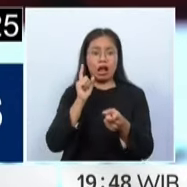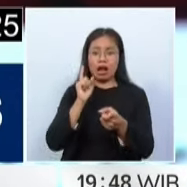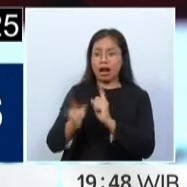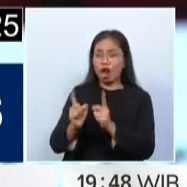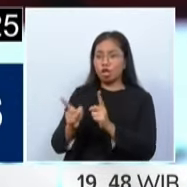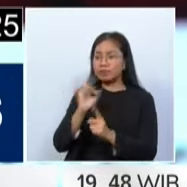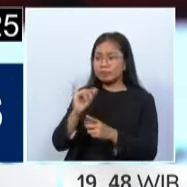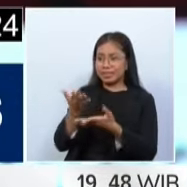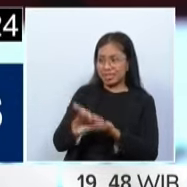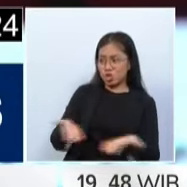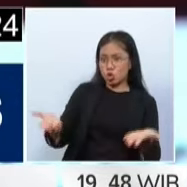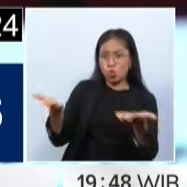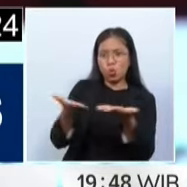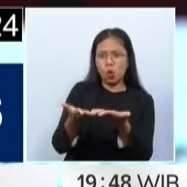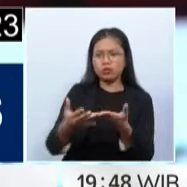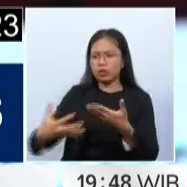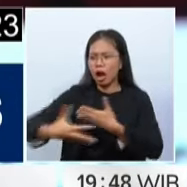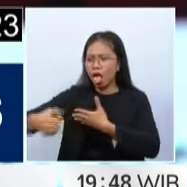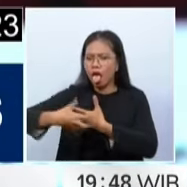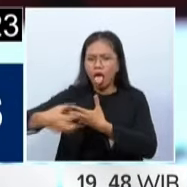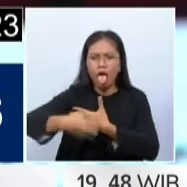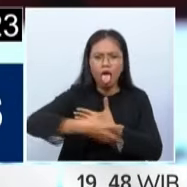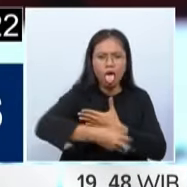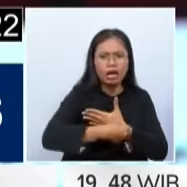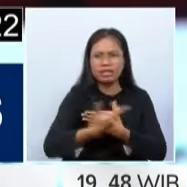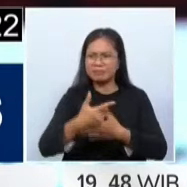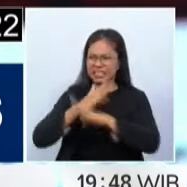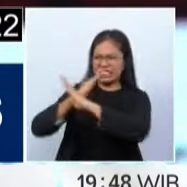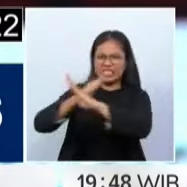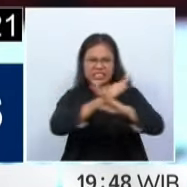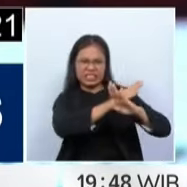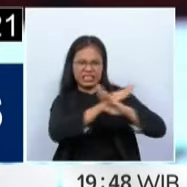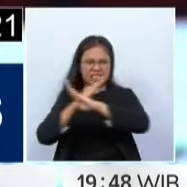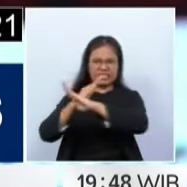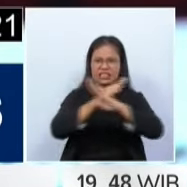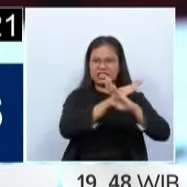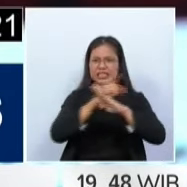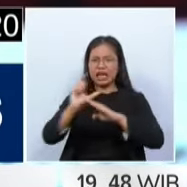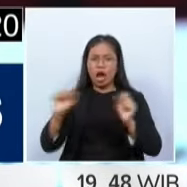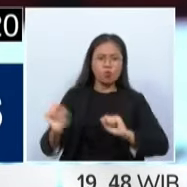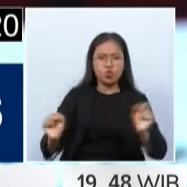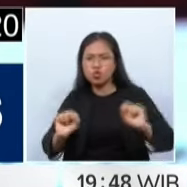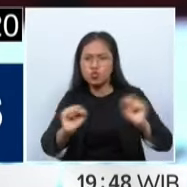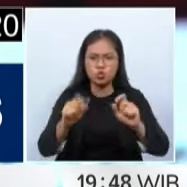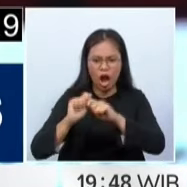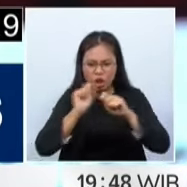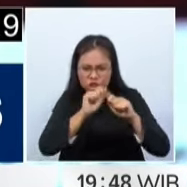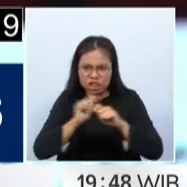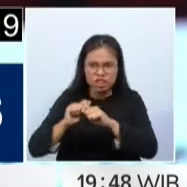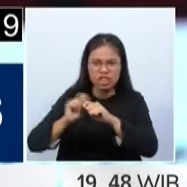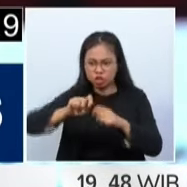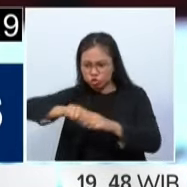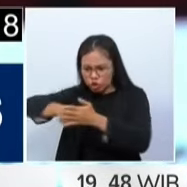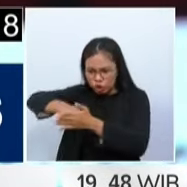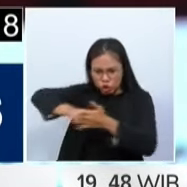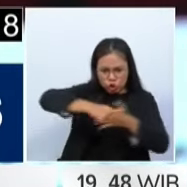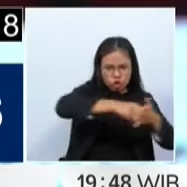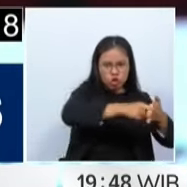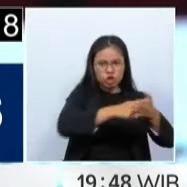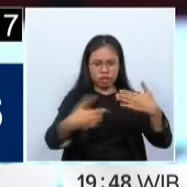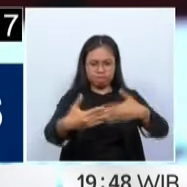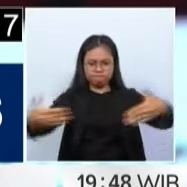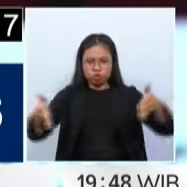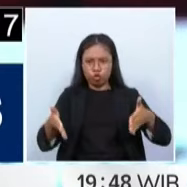kondisi serangan sehingga bisa memiliki kecepatan untuk recover kecepatan untuk kembali kembali dalam